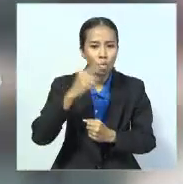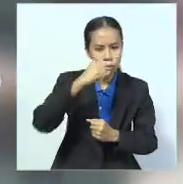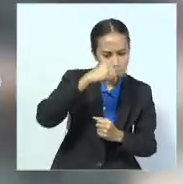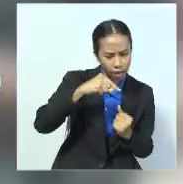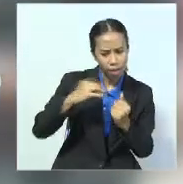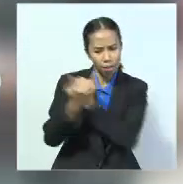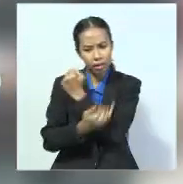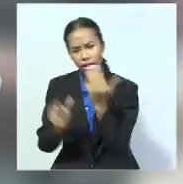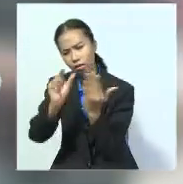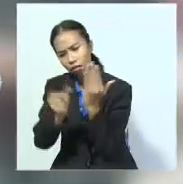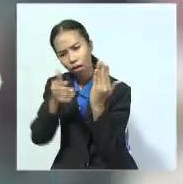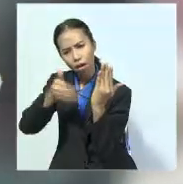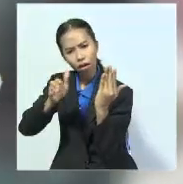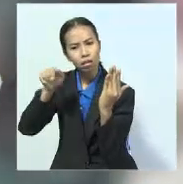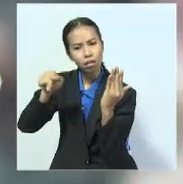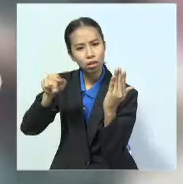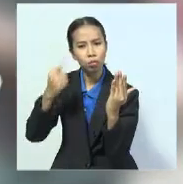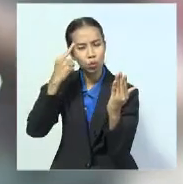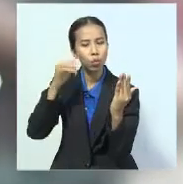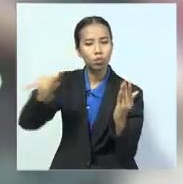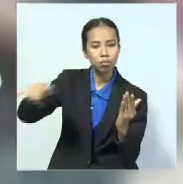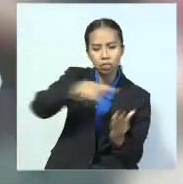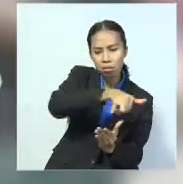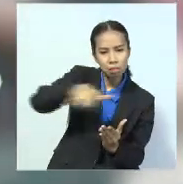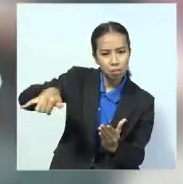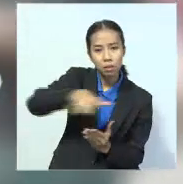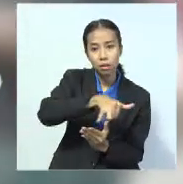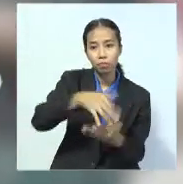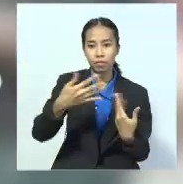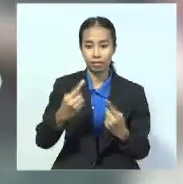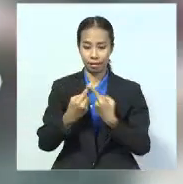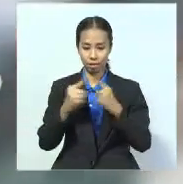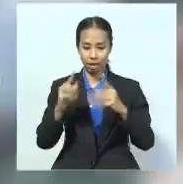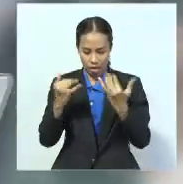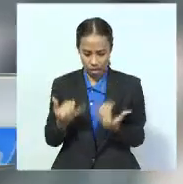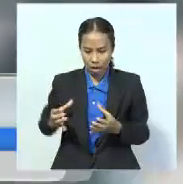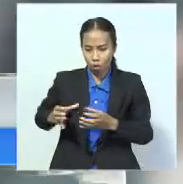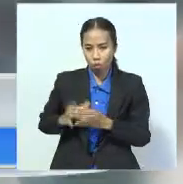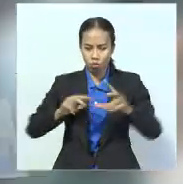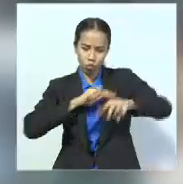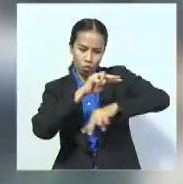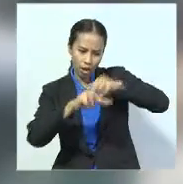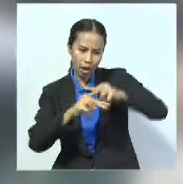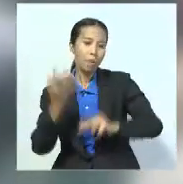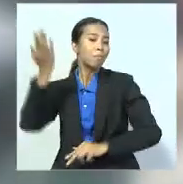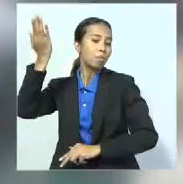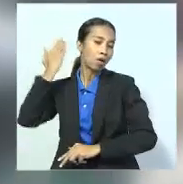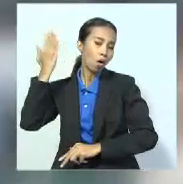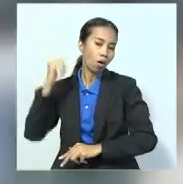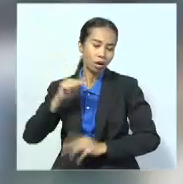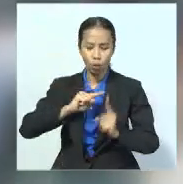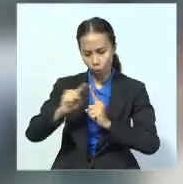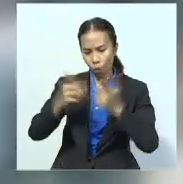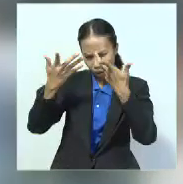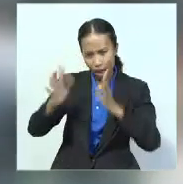รแต่ด้วยการคุ้มครองไม่ว่าจะเป็นเรื่องของการรักตัวเองเชิงคุณภาพของเจ้าหน้าที่แล้วก็ฝั่งนู้นก็เราเคยตกลงสัญญากันว่าเราจะดูแล